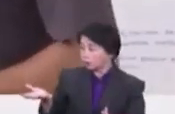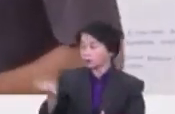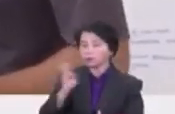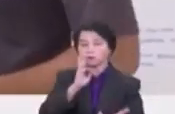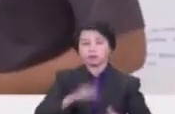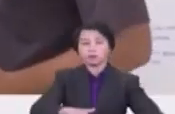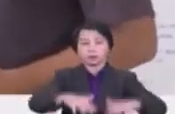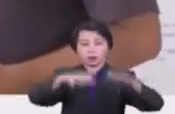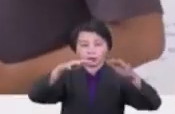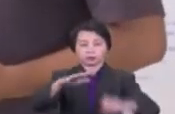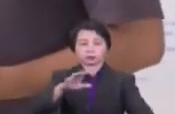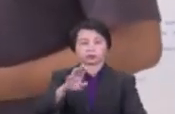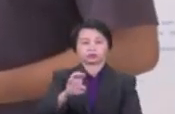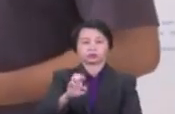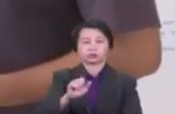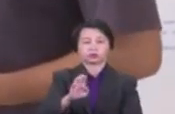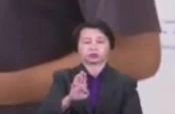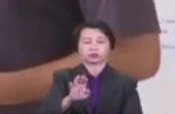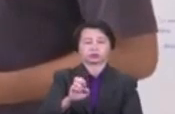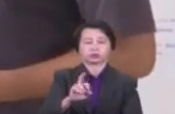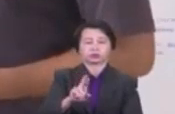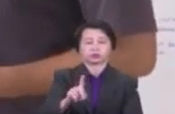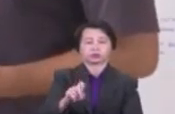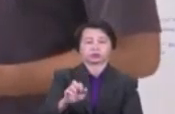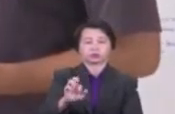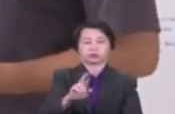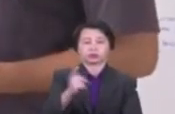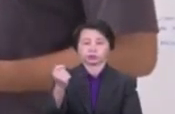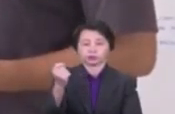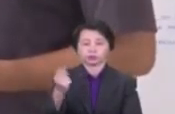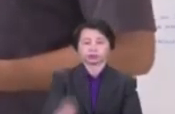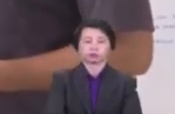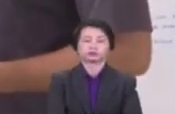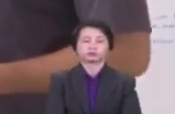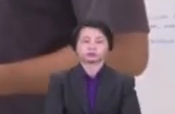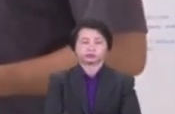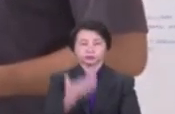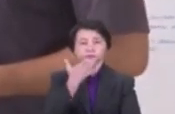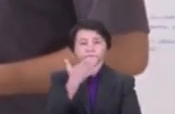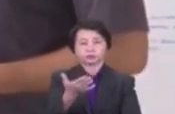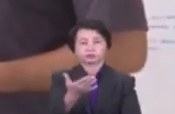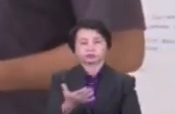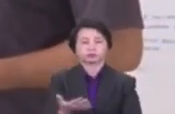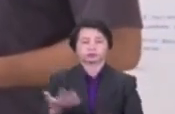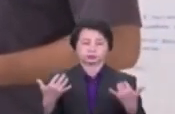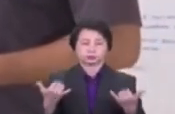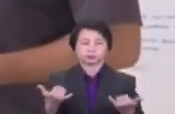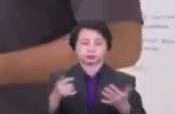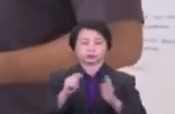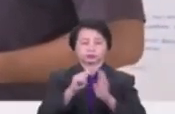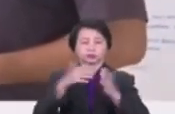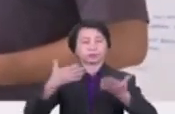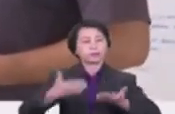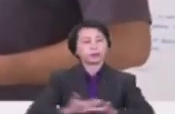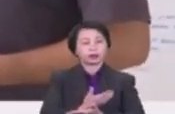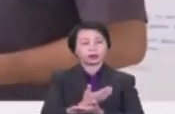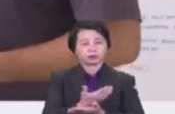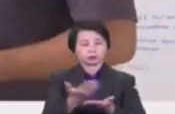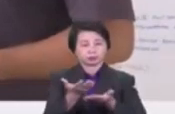Beaufort. Terima kasih Saudara Alko. Status terkini banjir di daerah